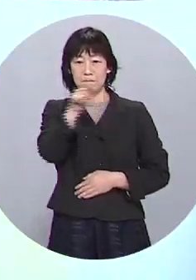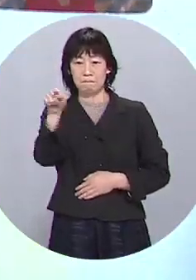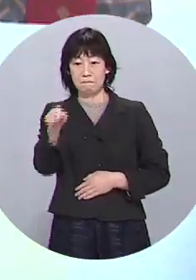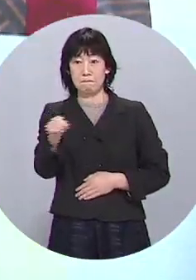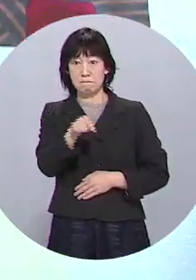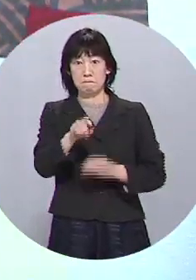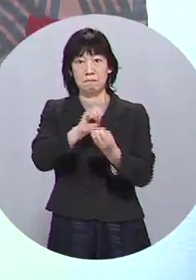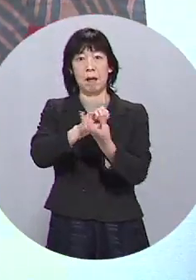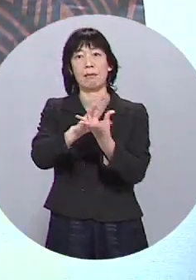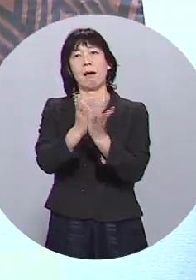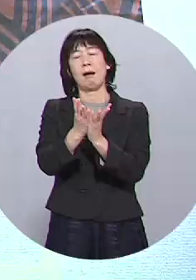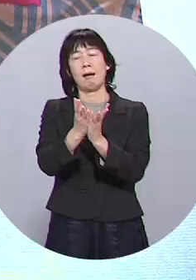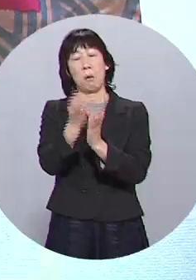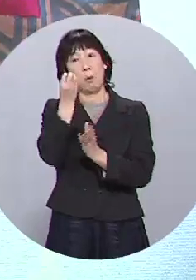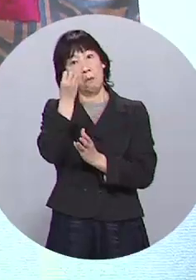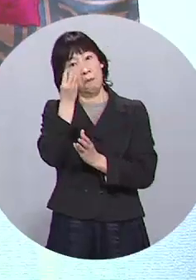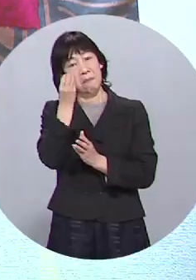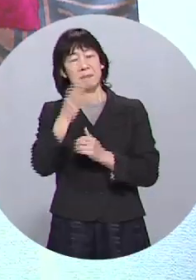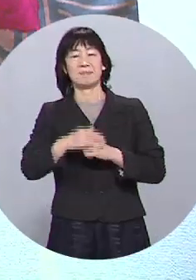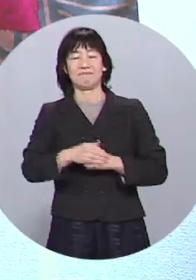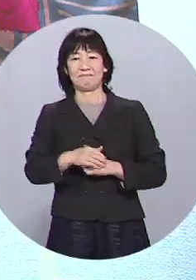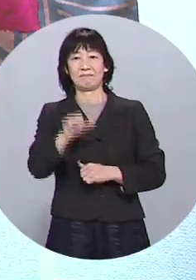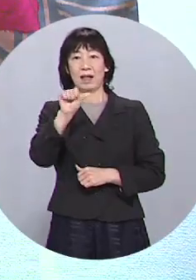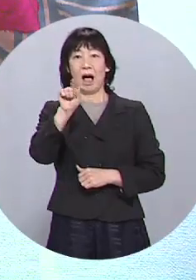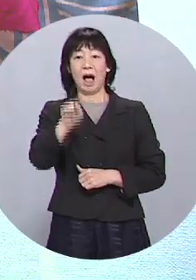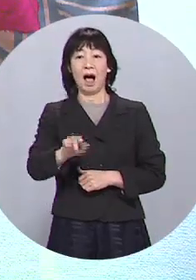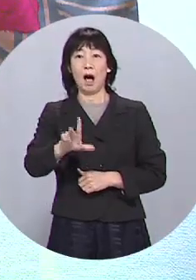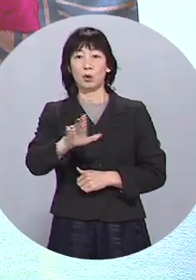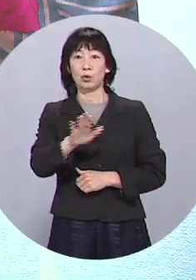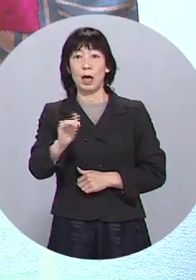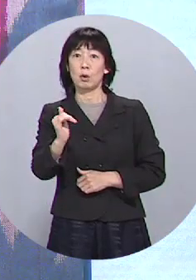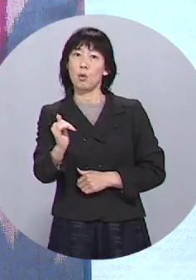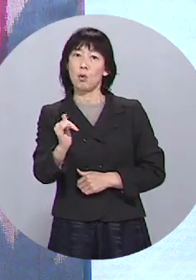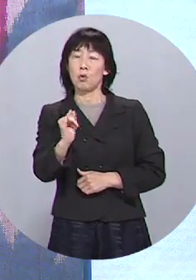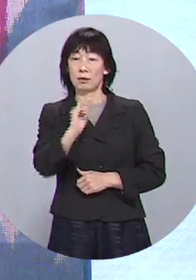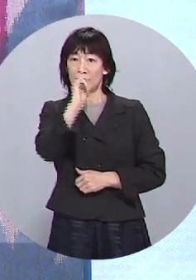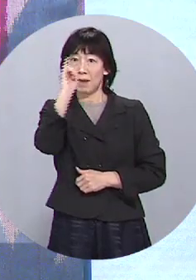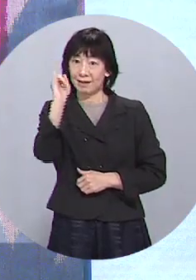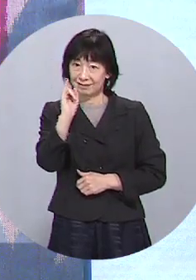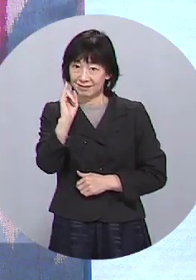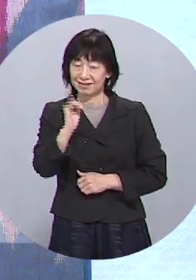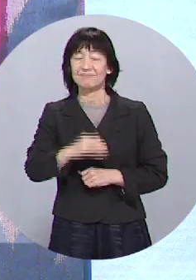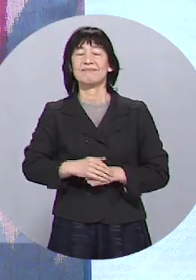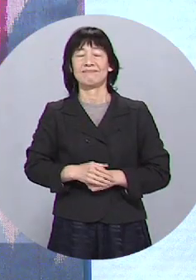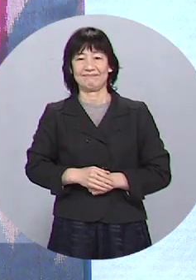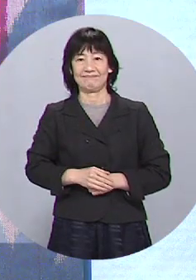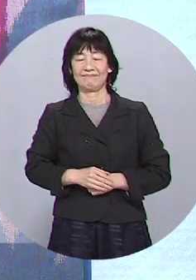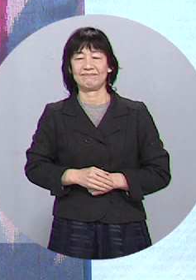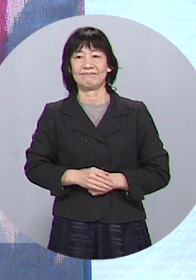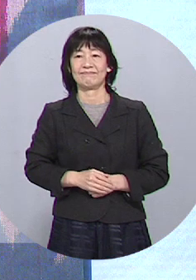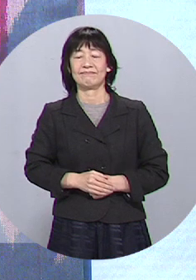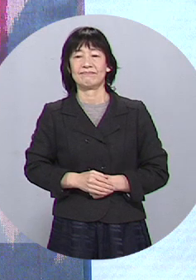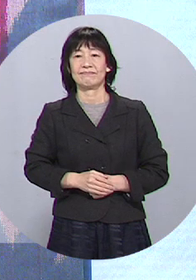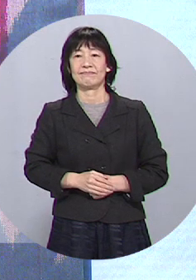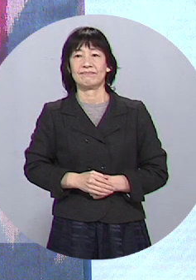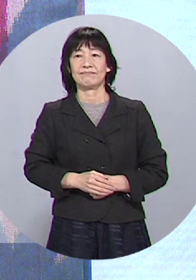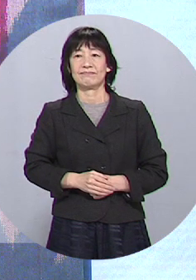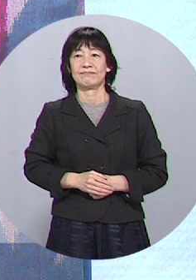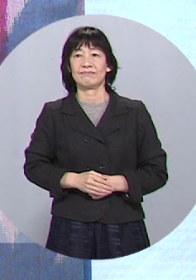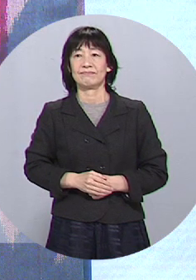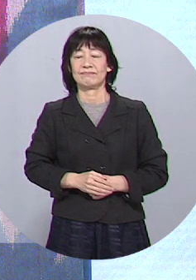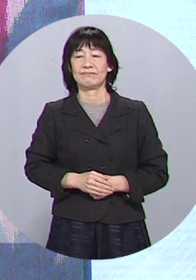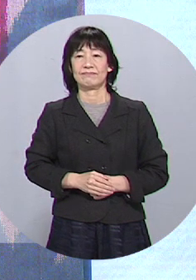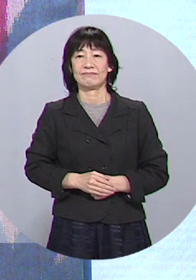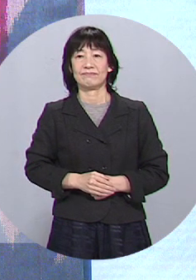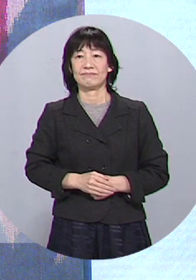感じられる名線だというふうに言われています。 アールデコ、聞いたことあるぞ。 はい、こう単純化されたこう幾何学的な、はい、模様を